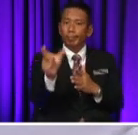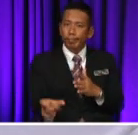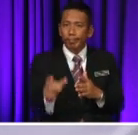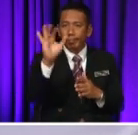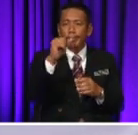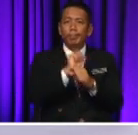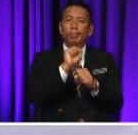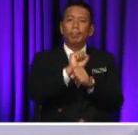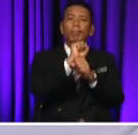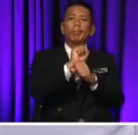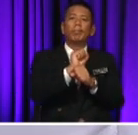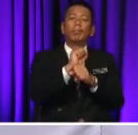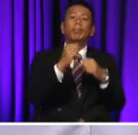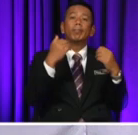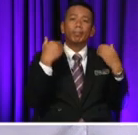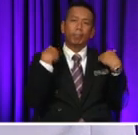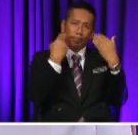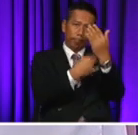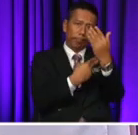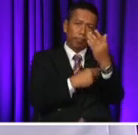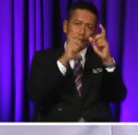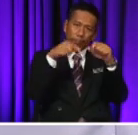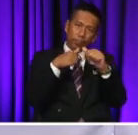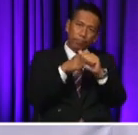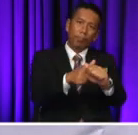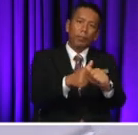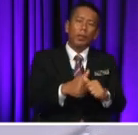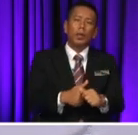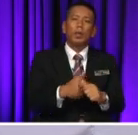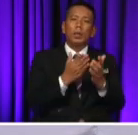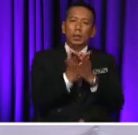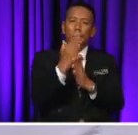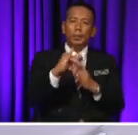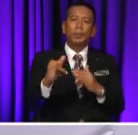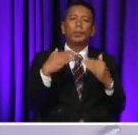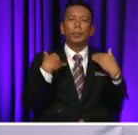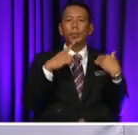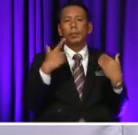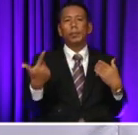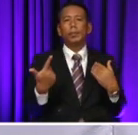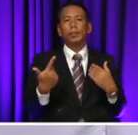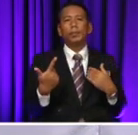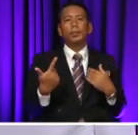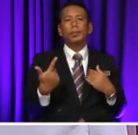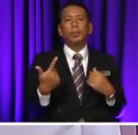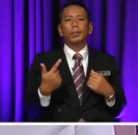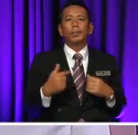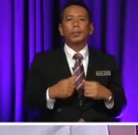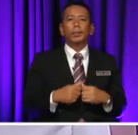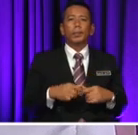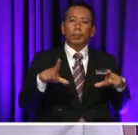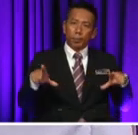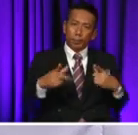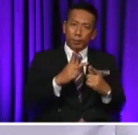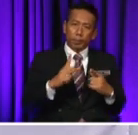bekerja Oke kita ada undang-undang yang perlu kita takut baik seterusnya adalah ikhlas Oke melakukan sesuatu